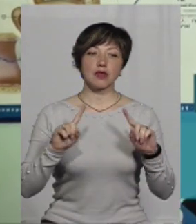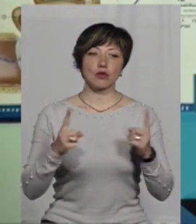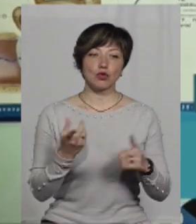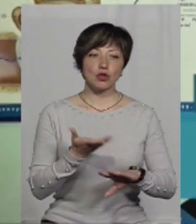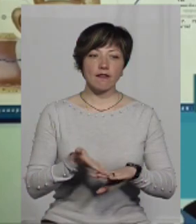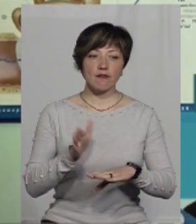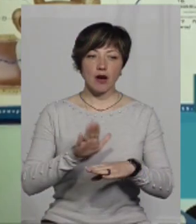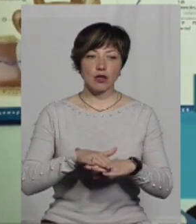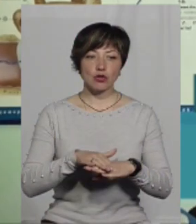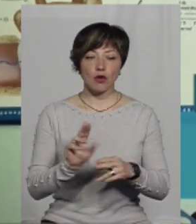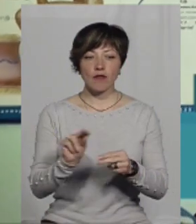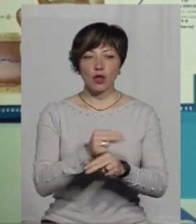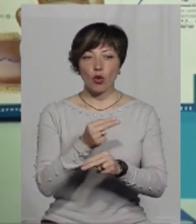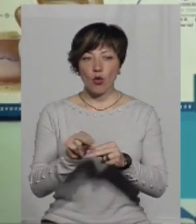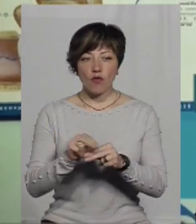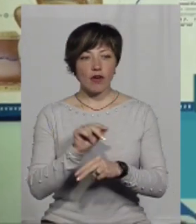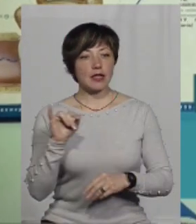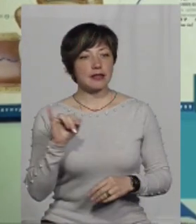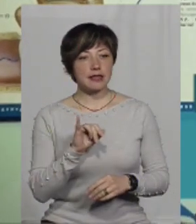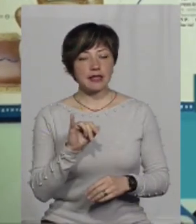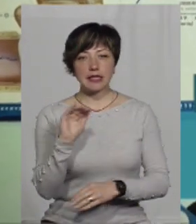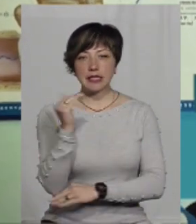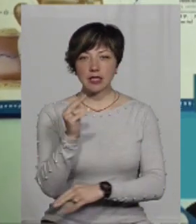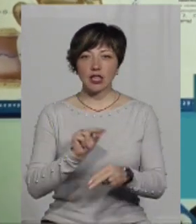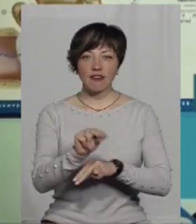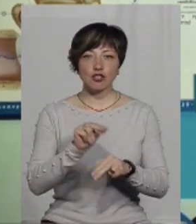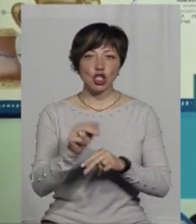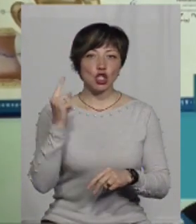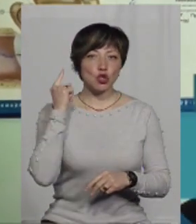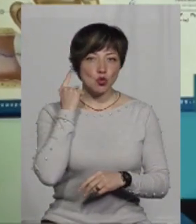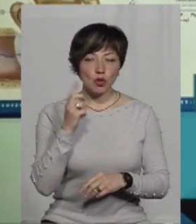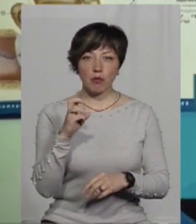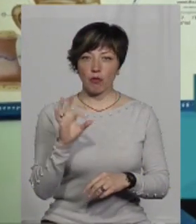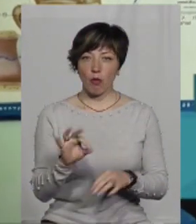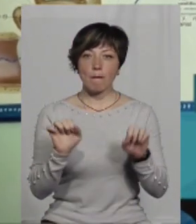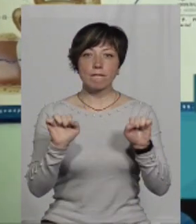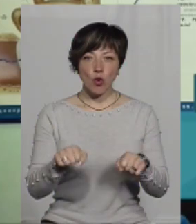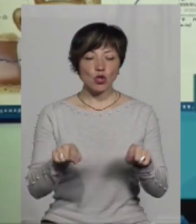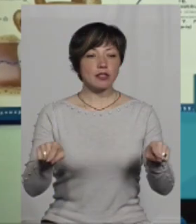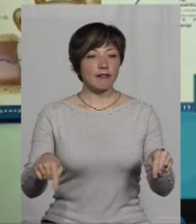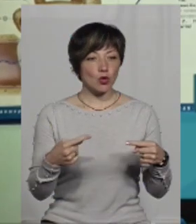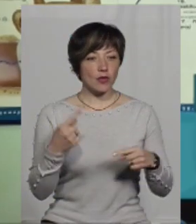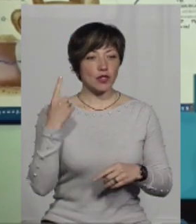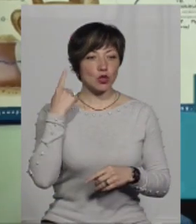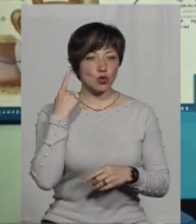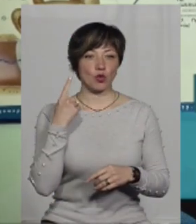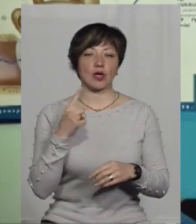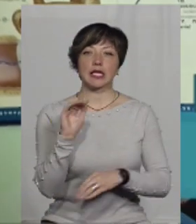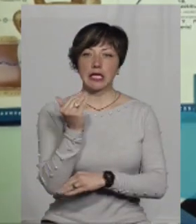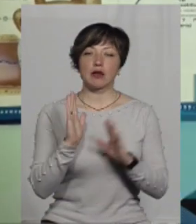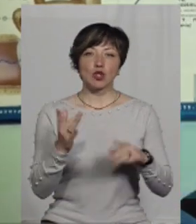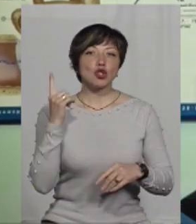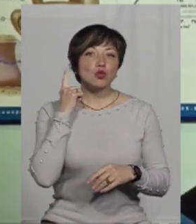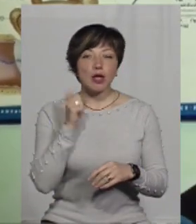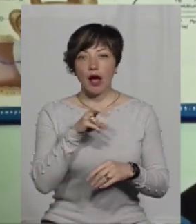і від, ну, скажімо, дитину навчити чути, тому що можна відновити слух в плані, дитина буде